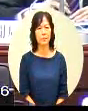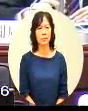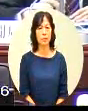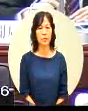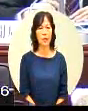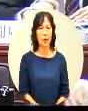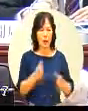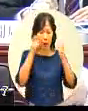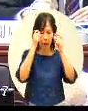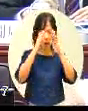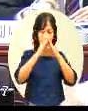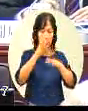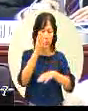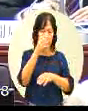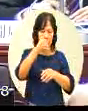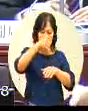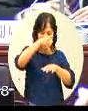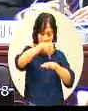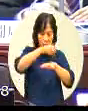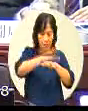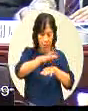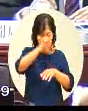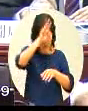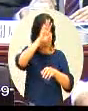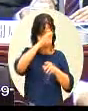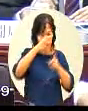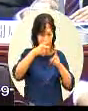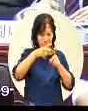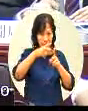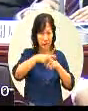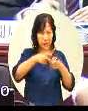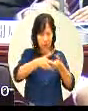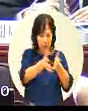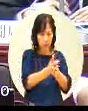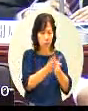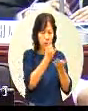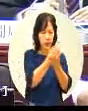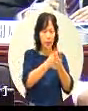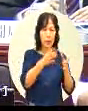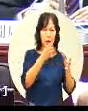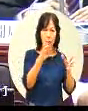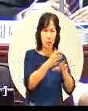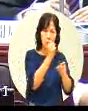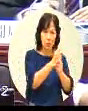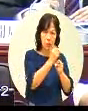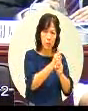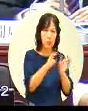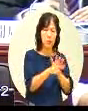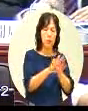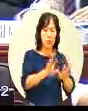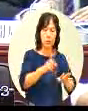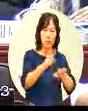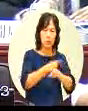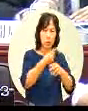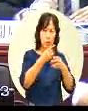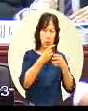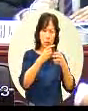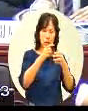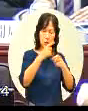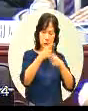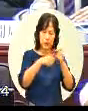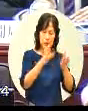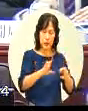高雄市的登革热小组所有的工作伙伴， 我们是从今年的三月开